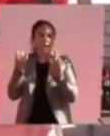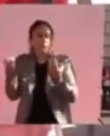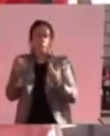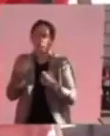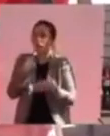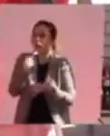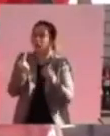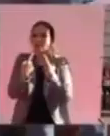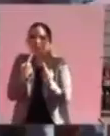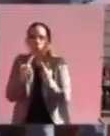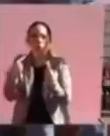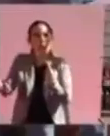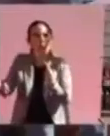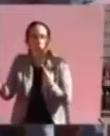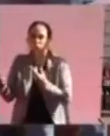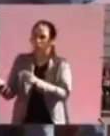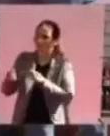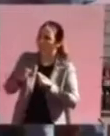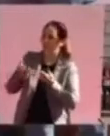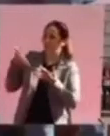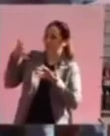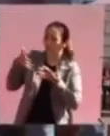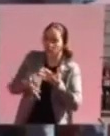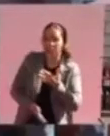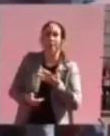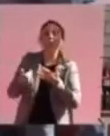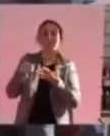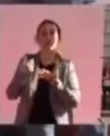al nostro documento programmatico